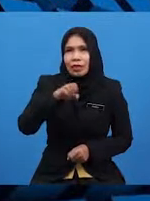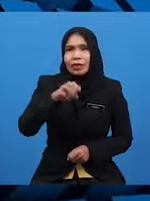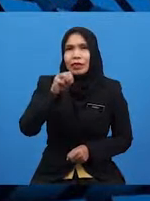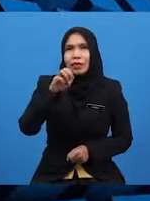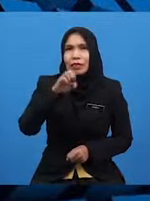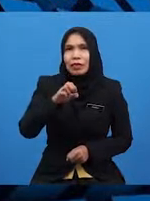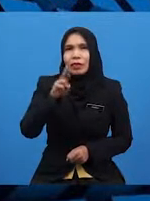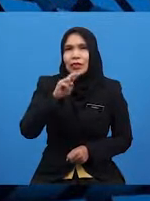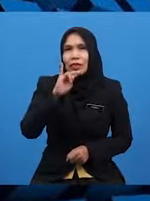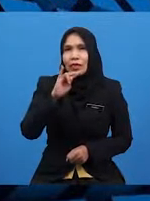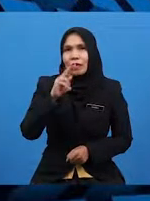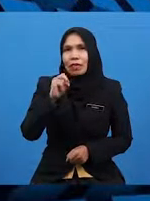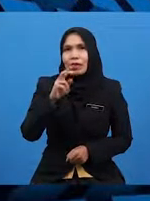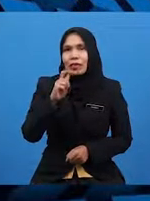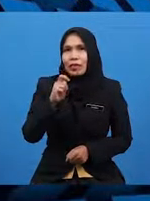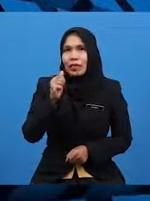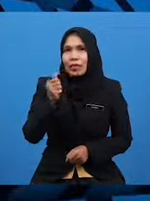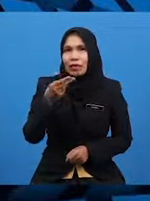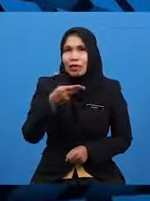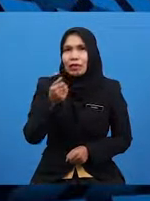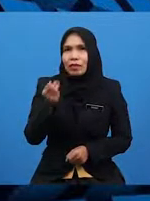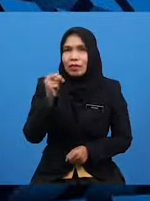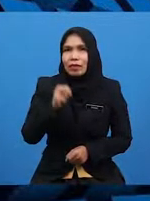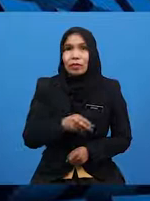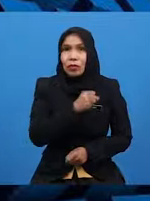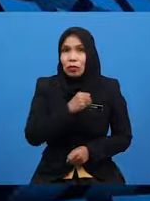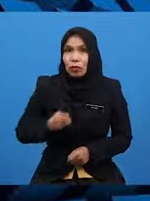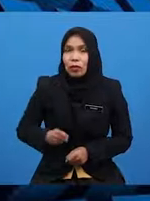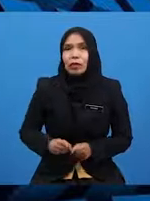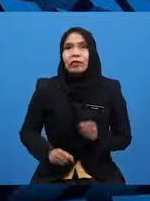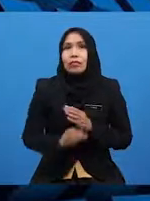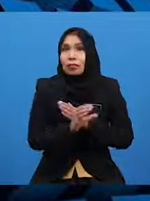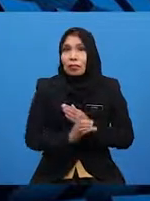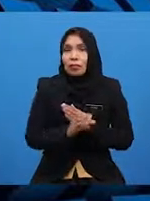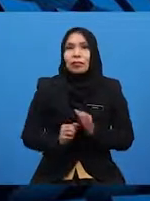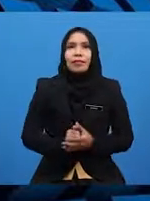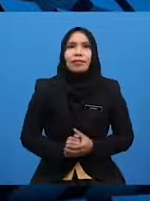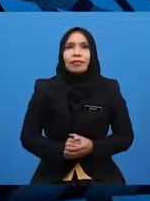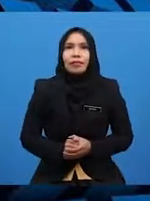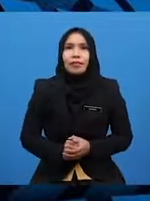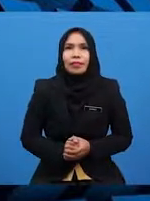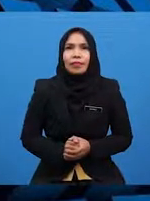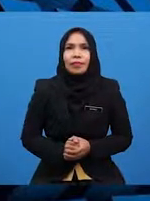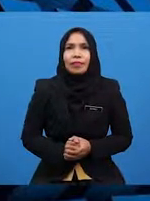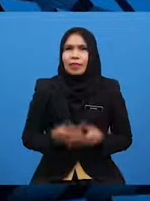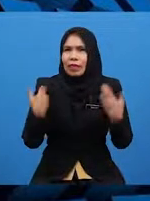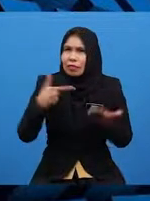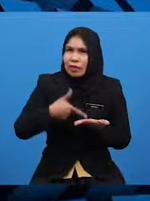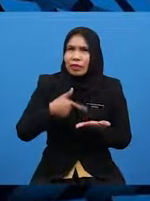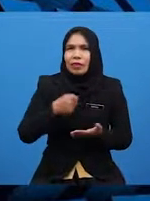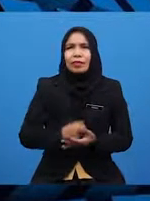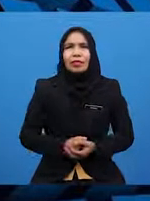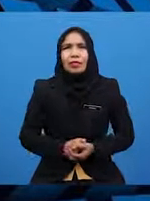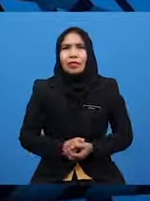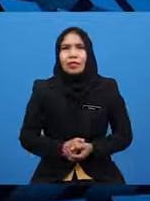setinggi 21 kaki Growth with Inquity di Taman Wawasan Public Bank, Jalan Sultan